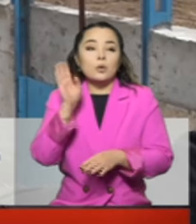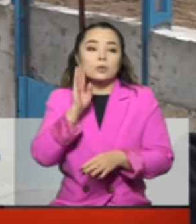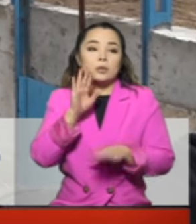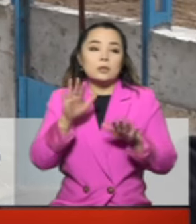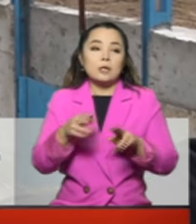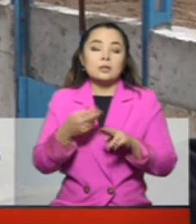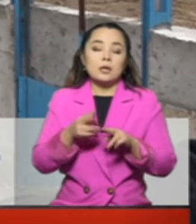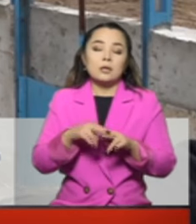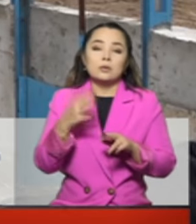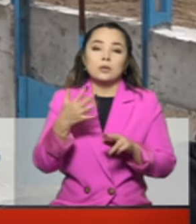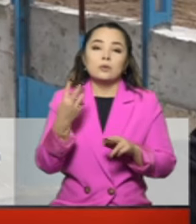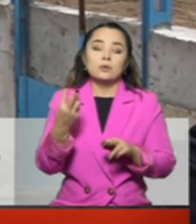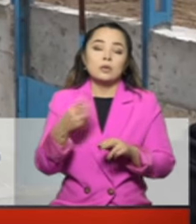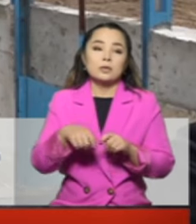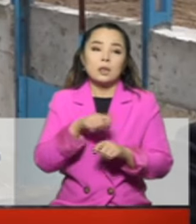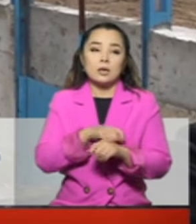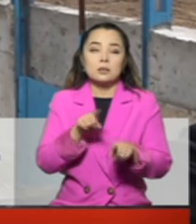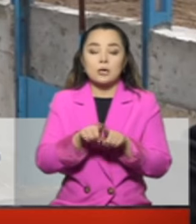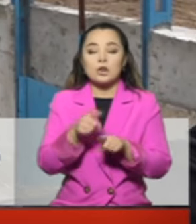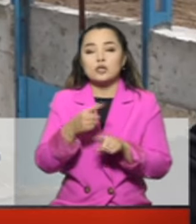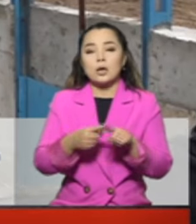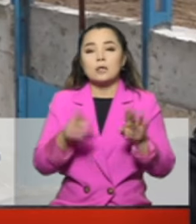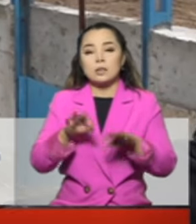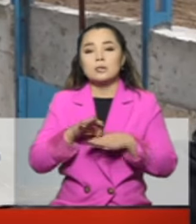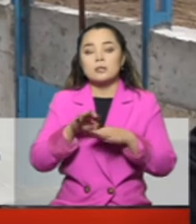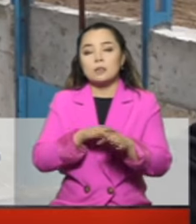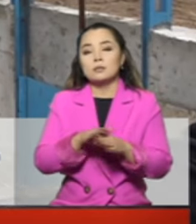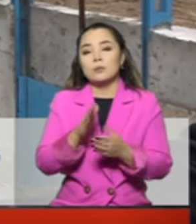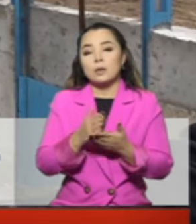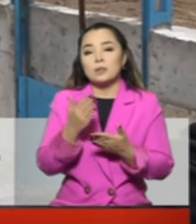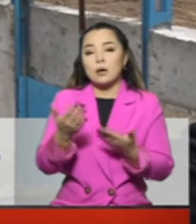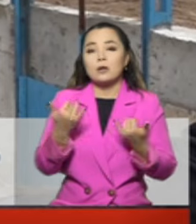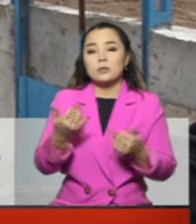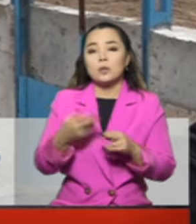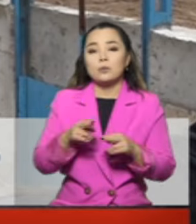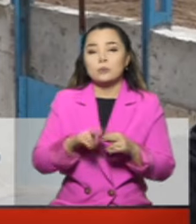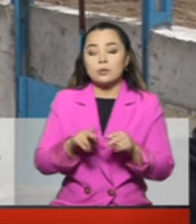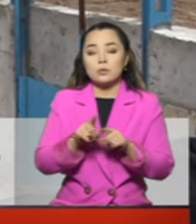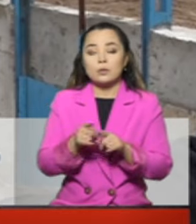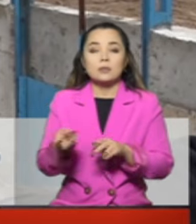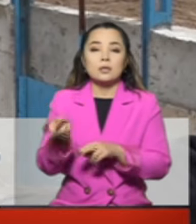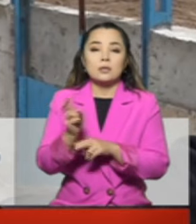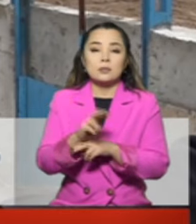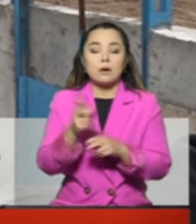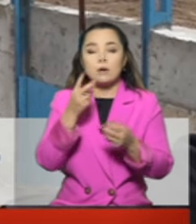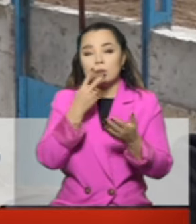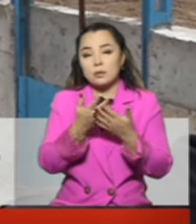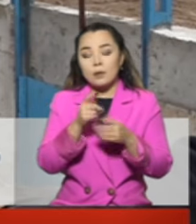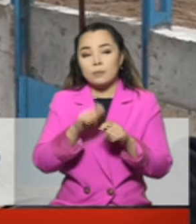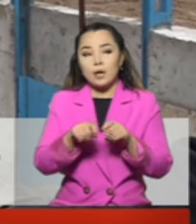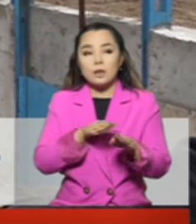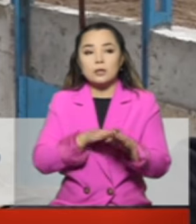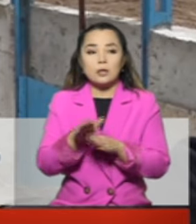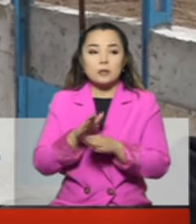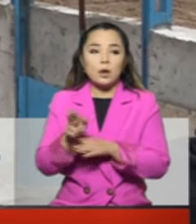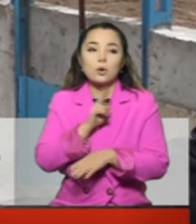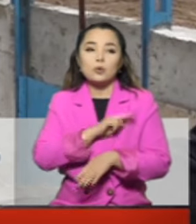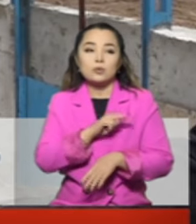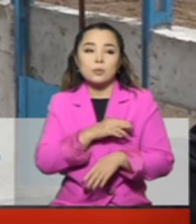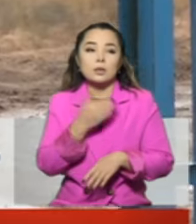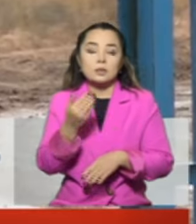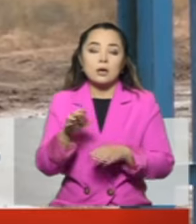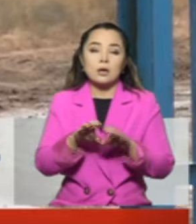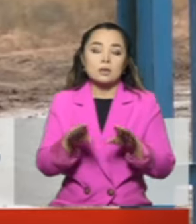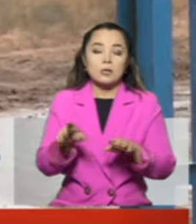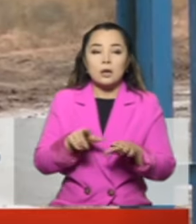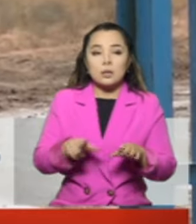бағана қоса 53 шақырым құрайтын болса, соны тек жартысына дейін жетіп тұрды. Қазір енді соңында ең қазір барып қараймыз. Атқарылып жатқан жұмыстарды ол жерде бағана каналдың